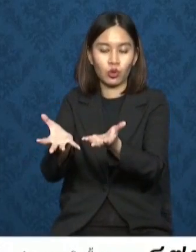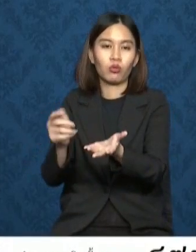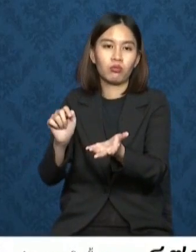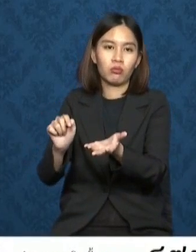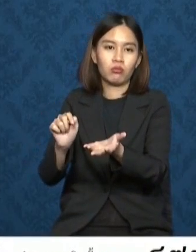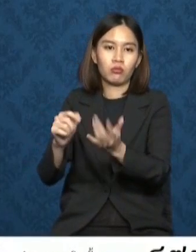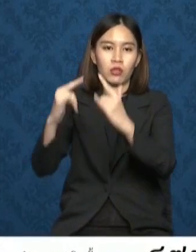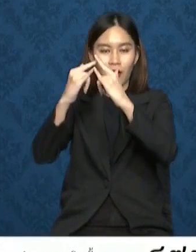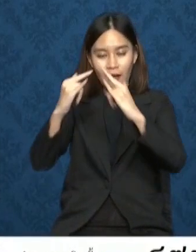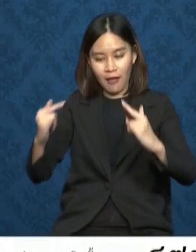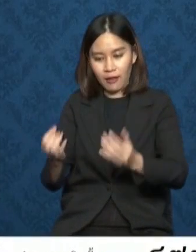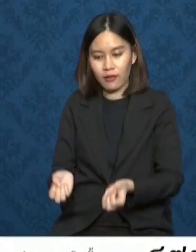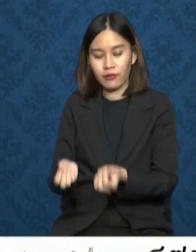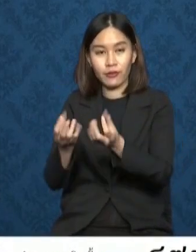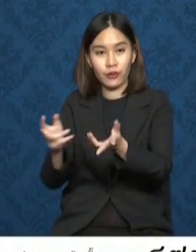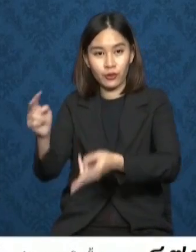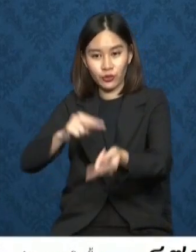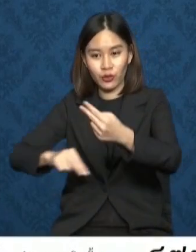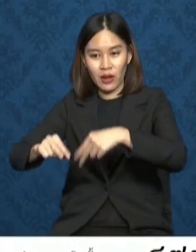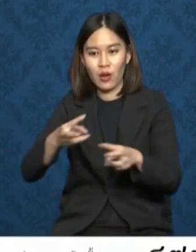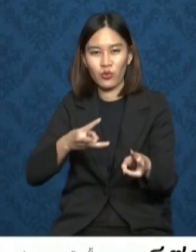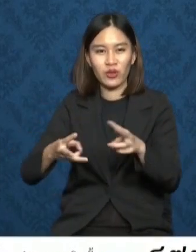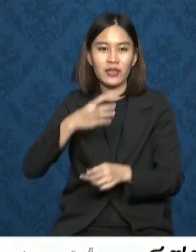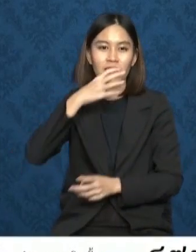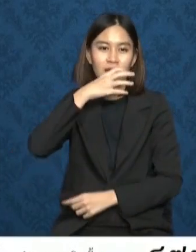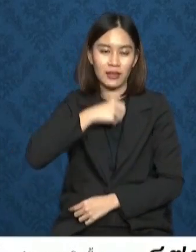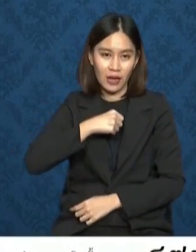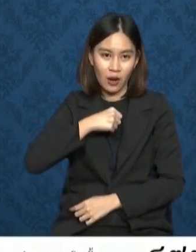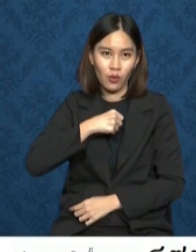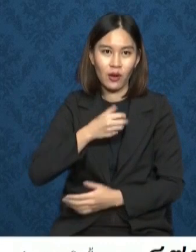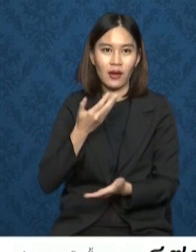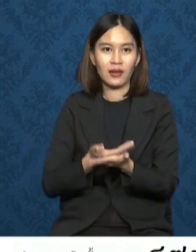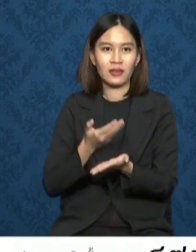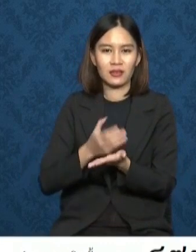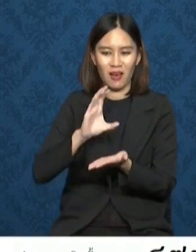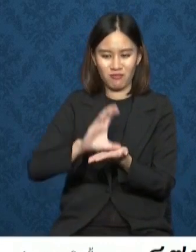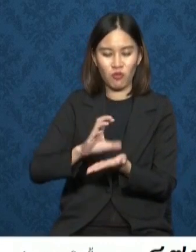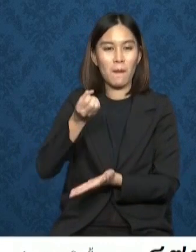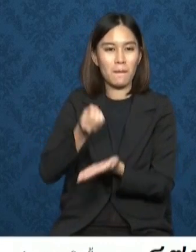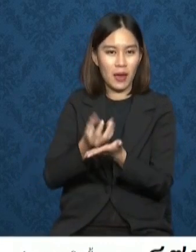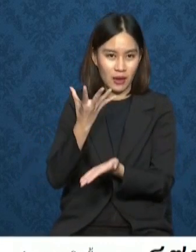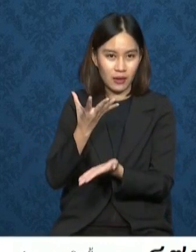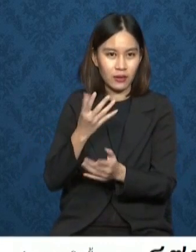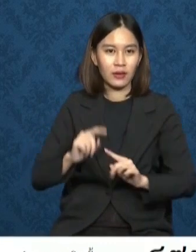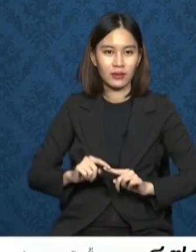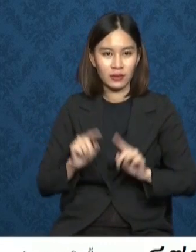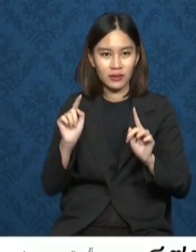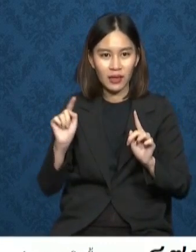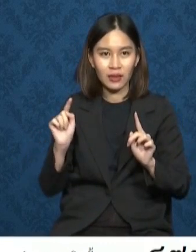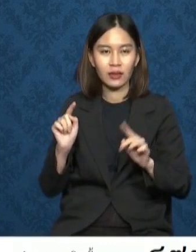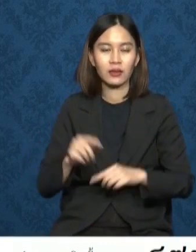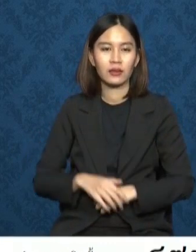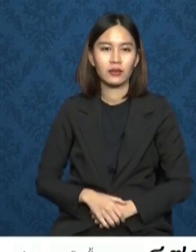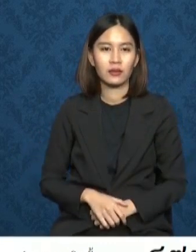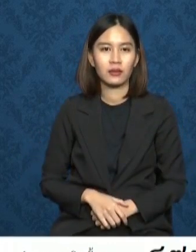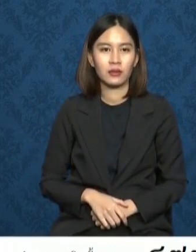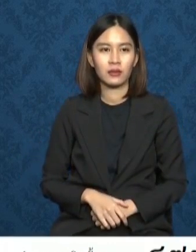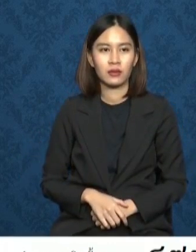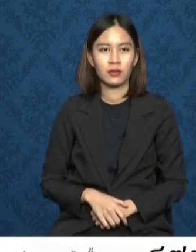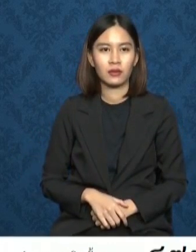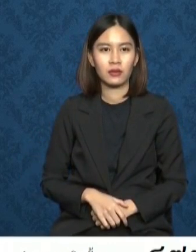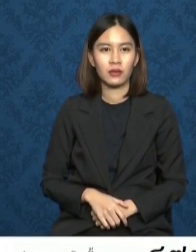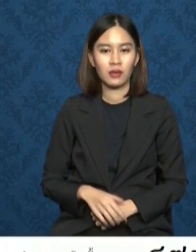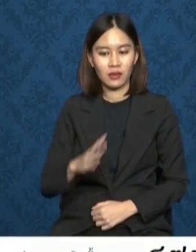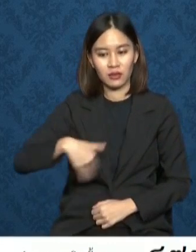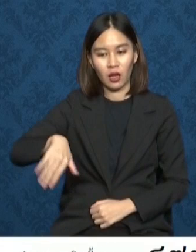การเข้าค่ายบำบัดเป็นวิธีการแบบเดิมใช้ไม่เงินใช้ประมาณค่อนข้างเยอะแต่สิ่งที่